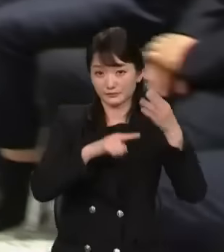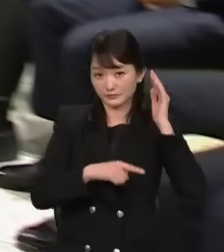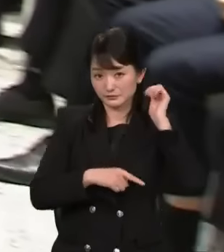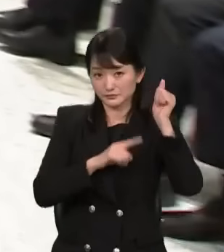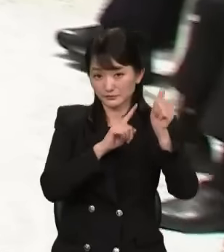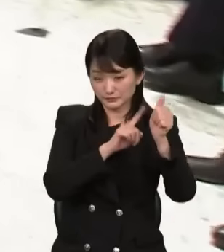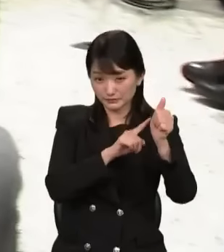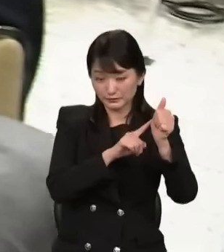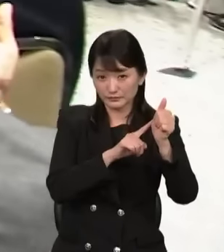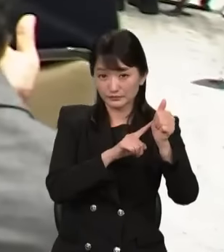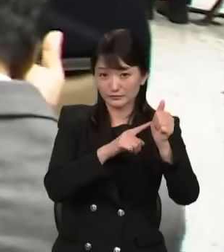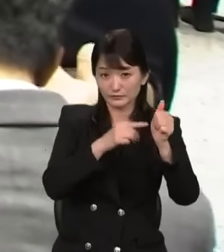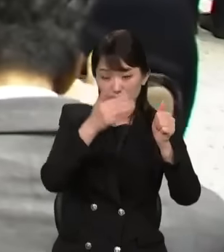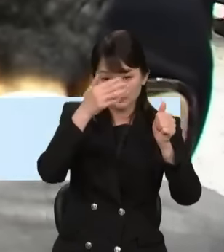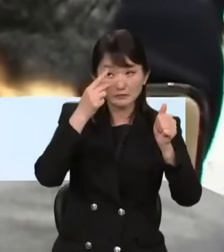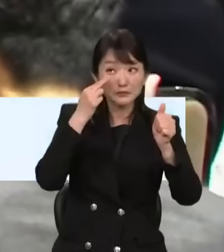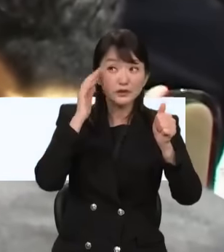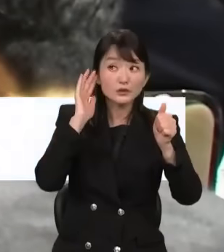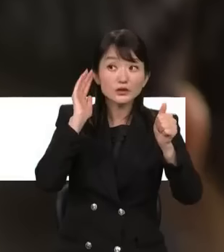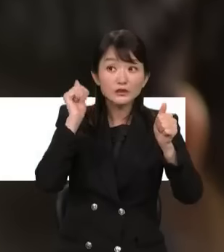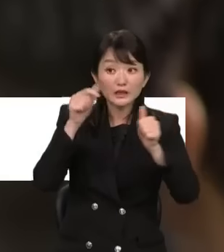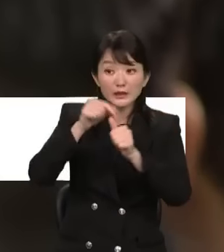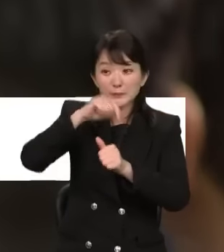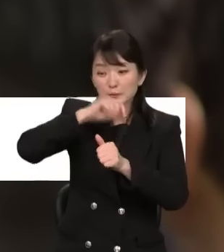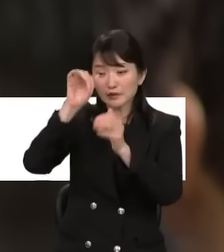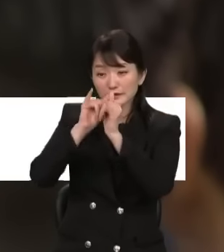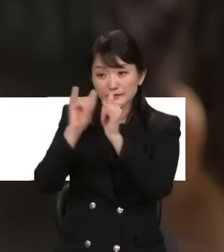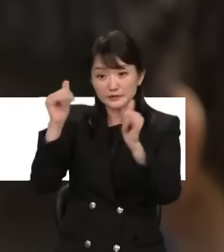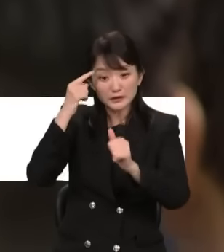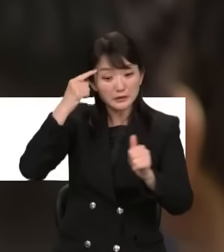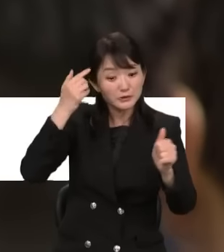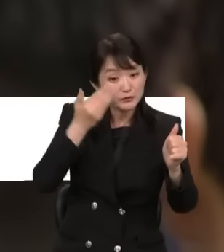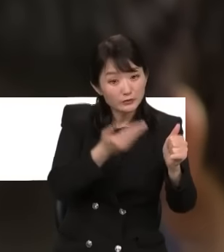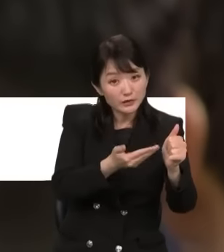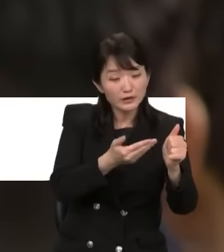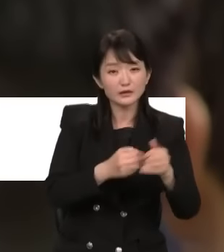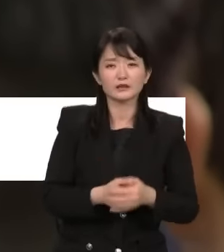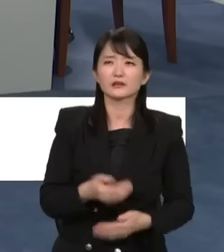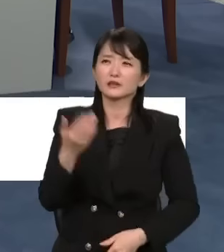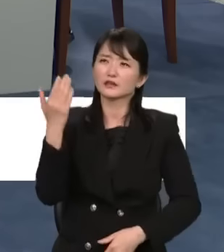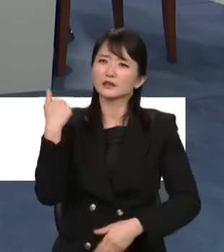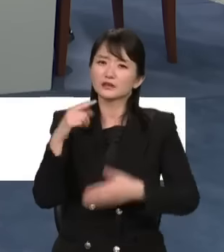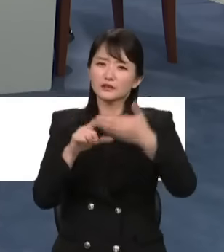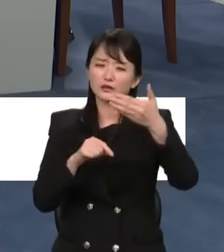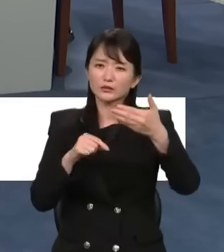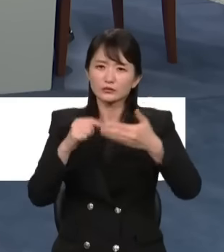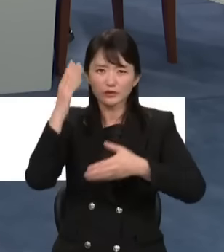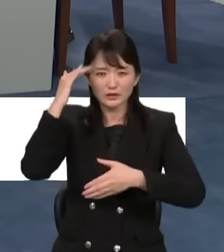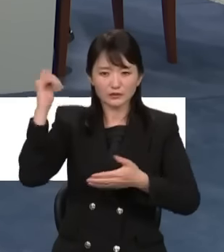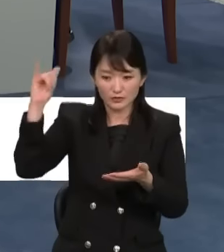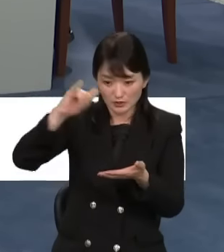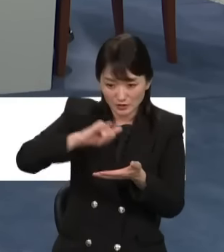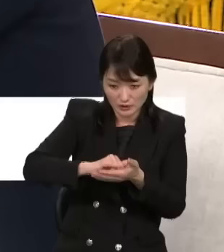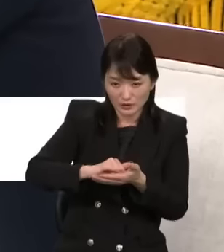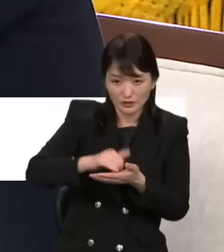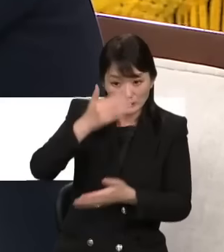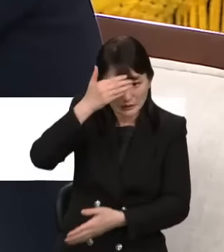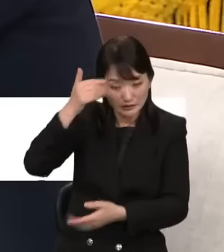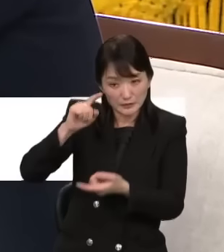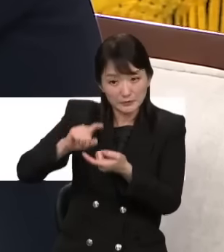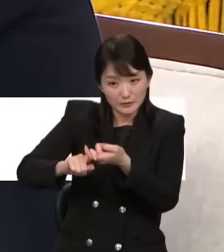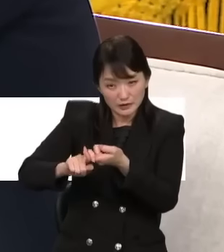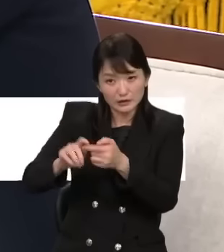그러면서 도널드 트럼프 미국 대통령 당선인 관련 질문이 나왔을 때 지난 9월 방한한 트럼프의 측근 인사를